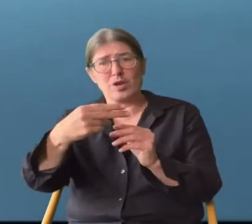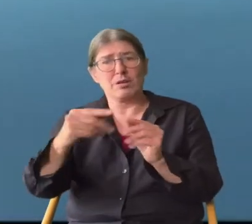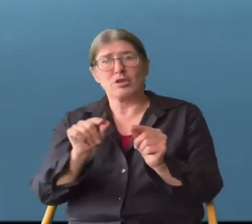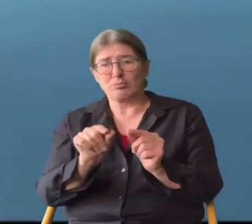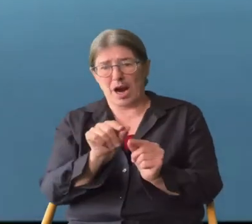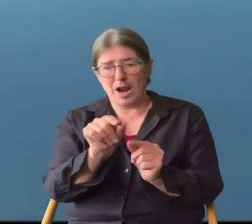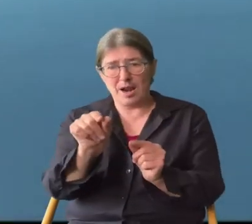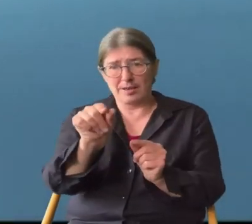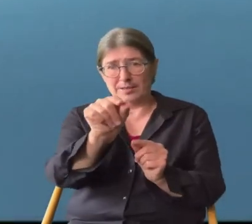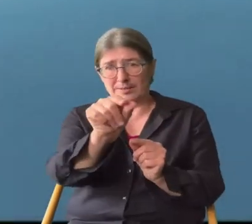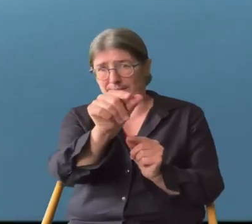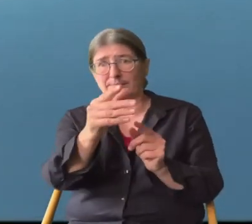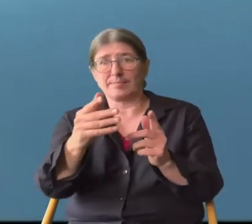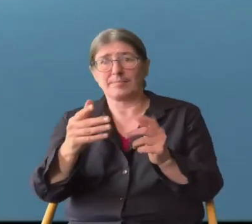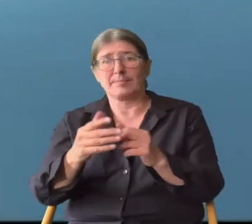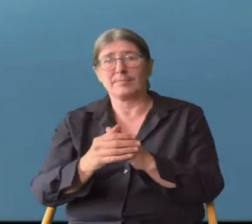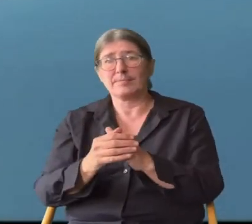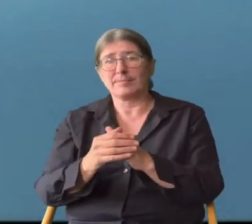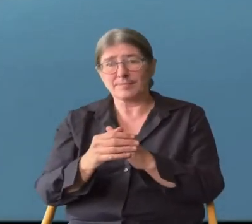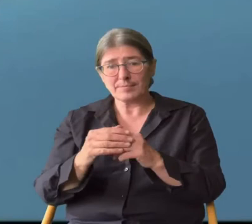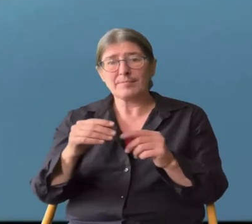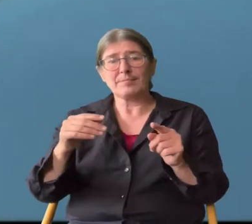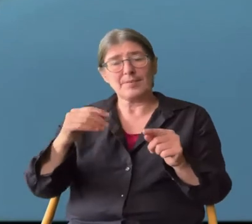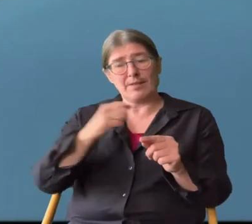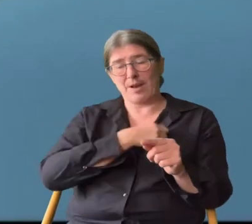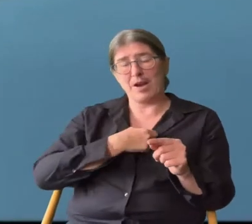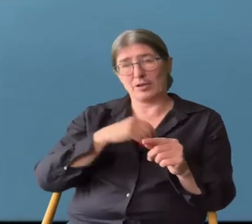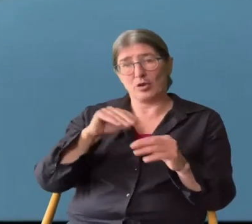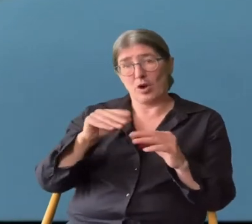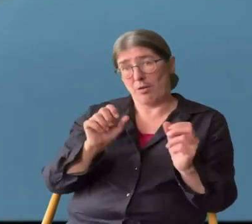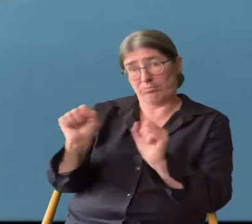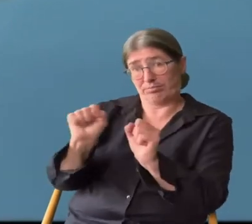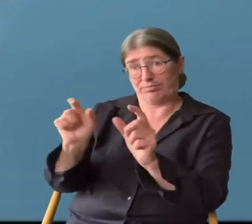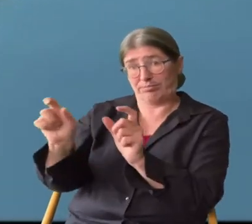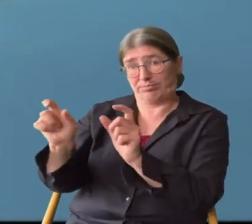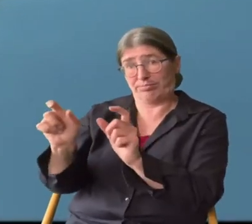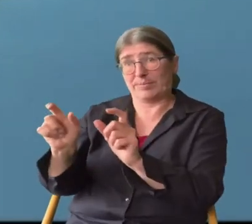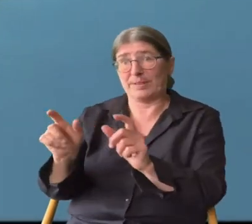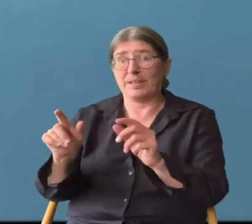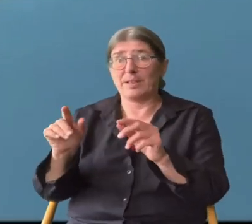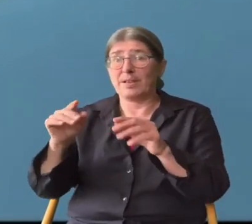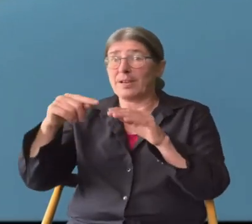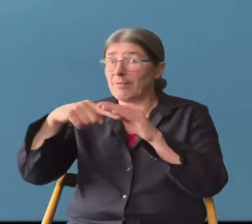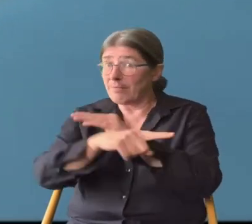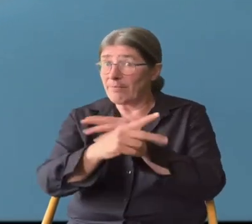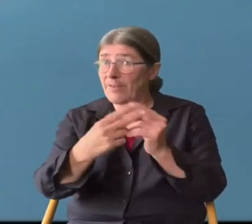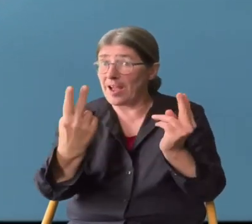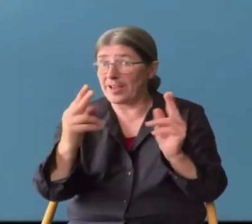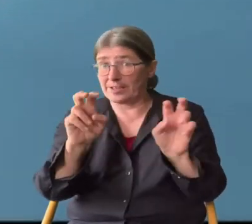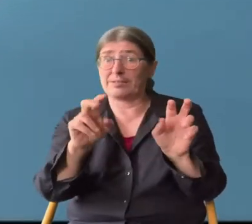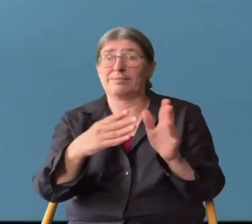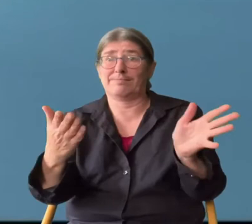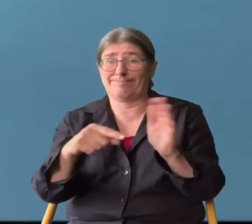Land, der sich vor Ostpreußens Küste erstreckt und den die Wehrmacht noch wochenlang halten kann, als Nadelöhr zur